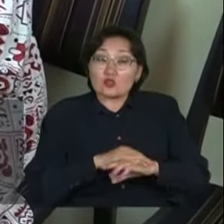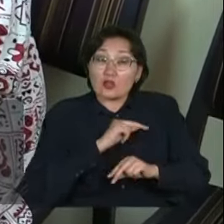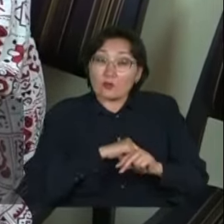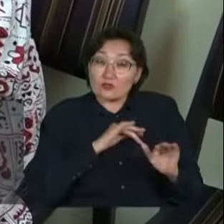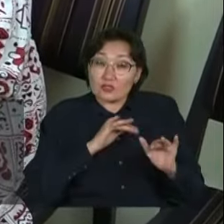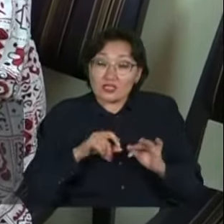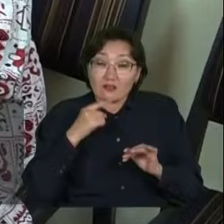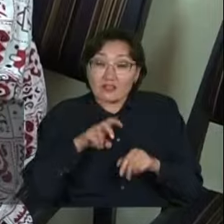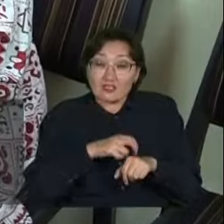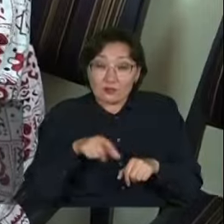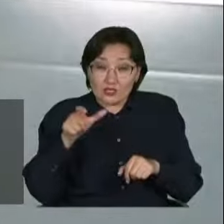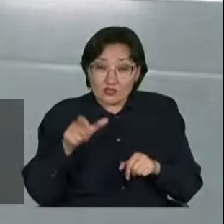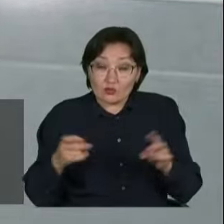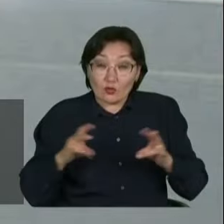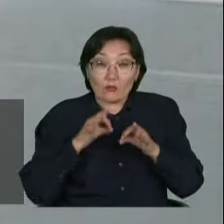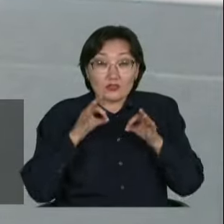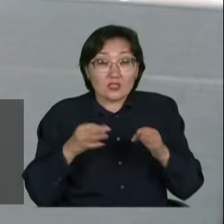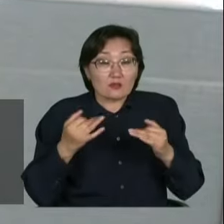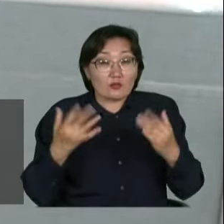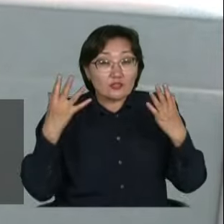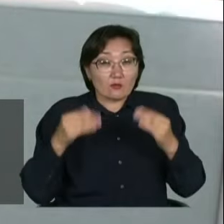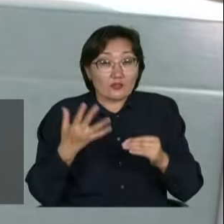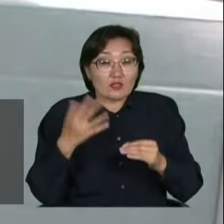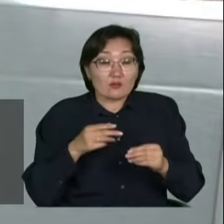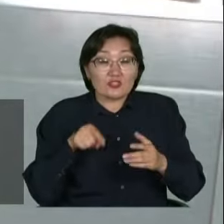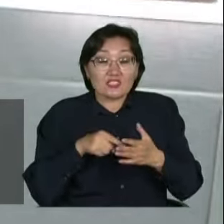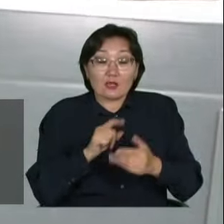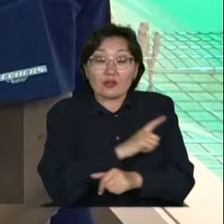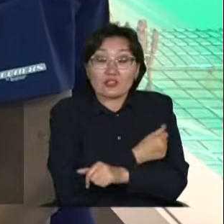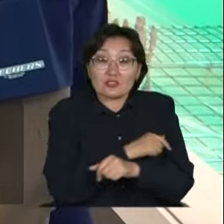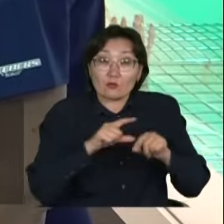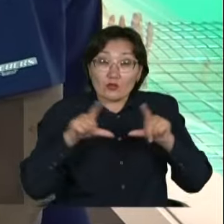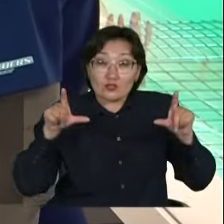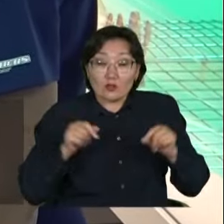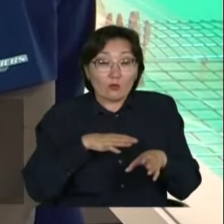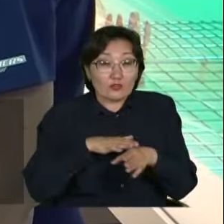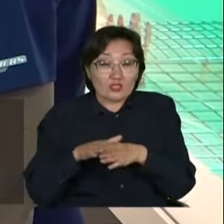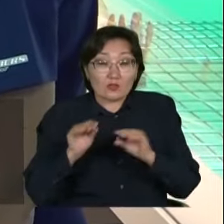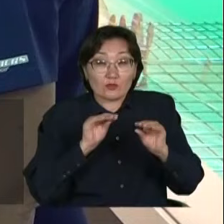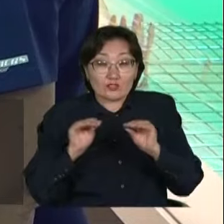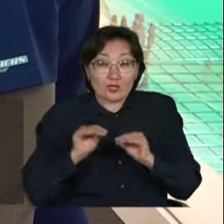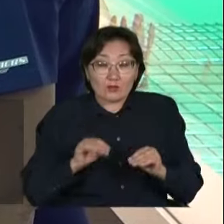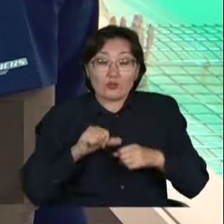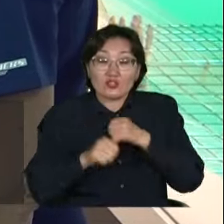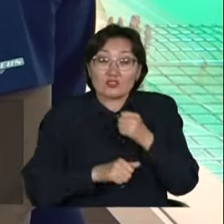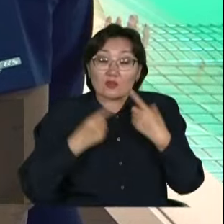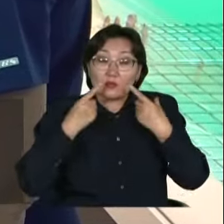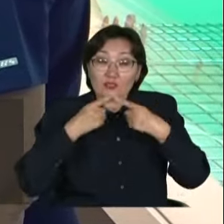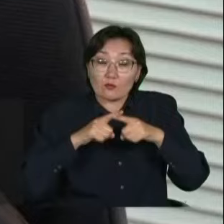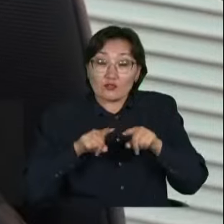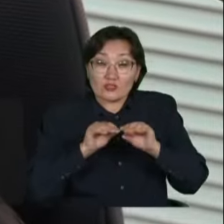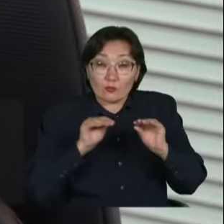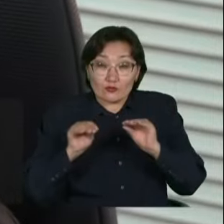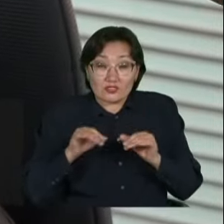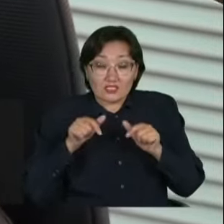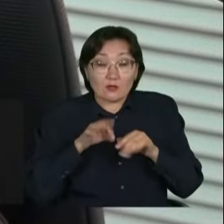процесс, утверждает врач. Стоит отметить, что на сегодня 5-я городская клиническая больница полностью оснащена материально-технической базой.